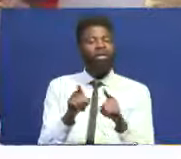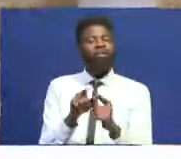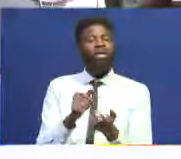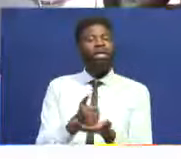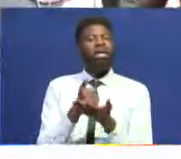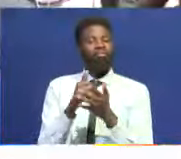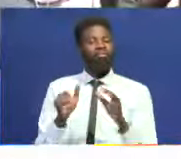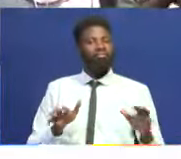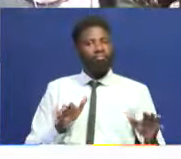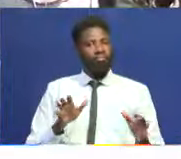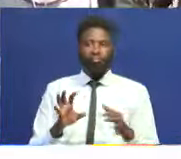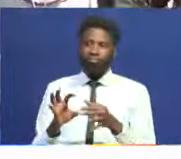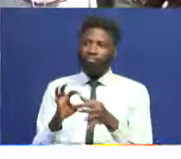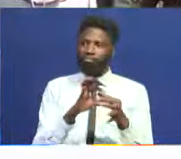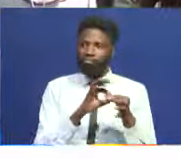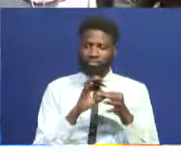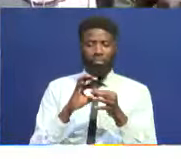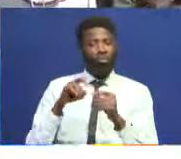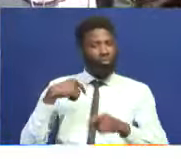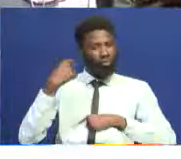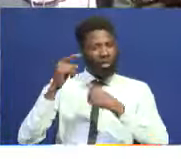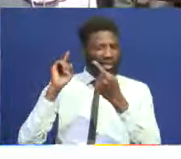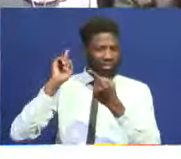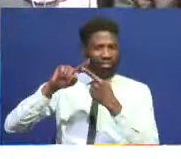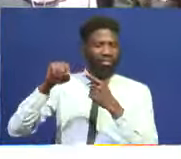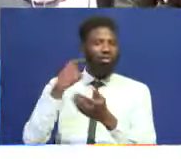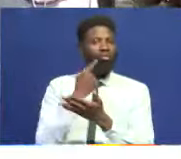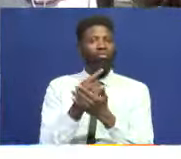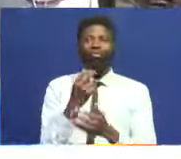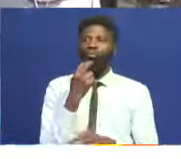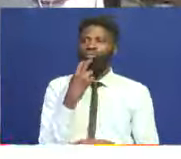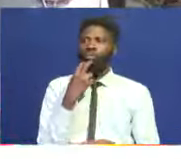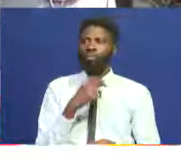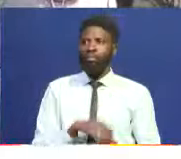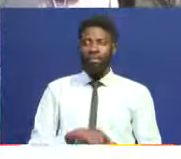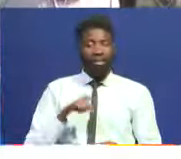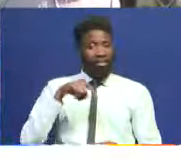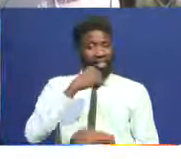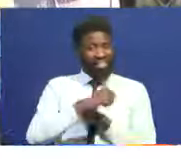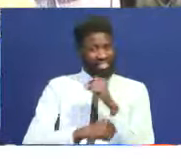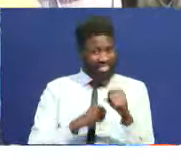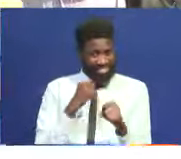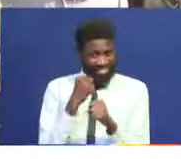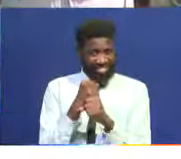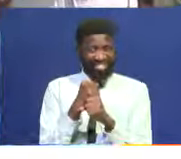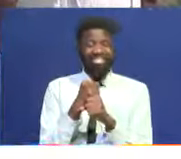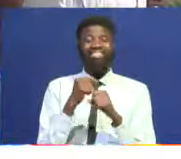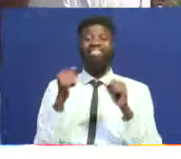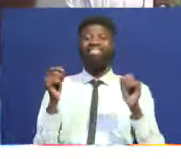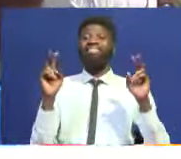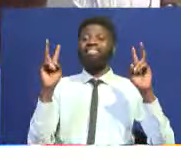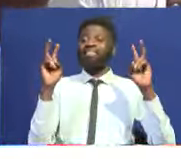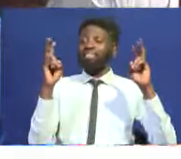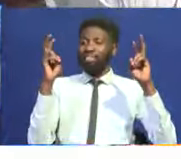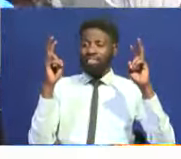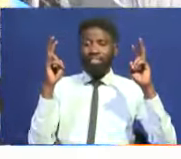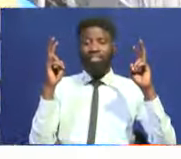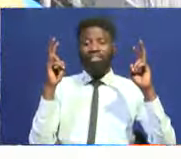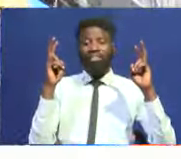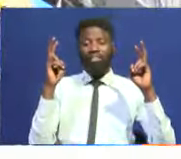ijayo. Mwaka huu, kauli mbiu ya mwaka huu tunasema